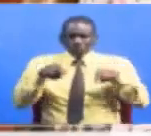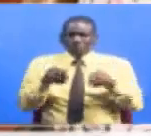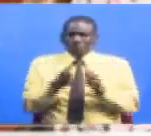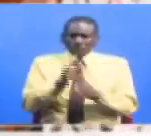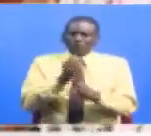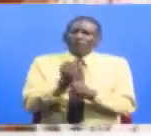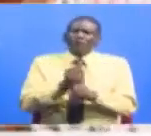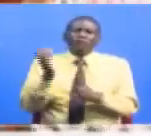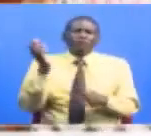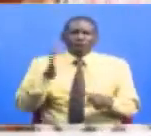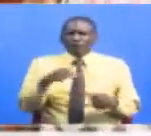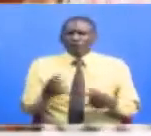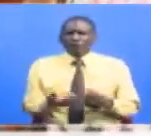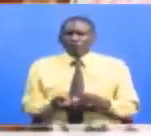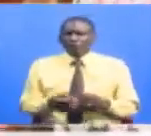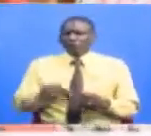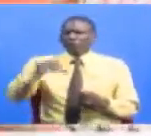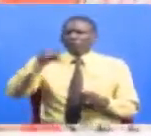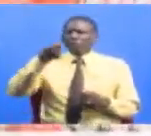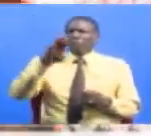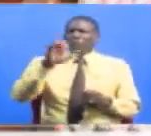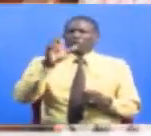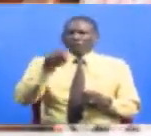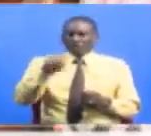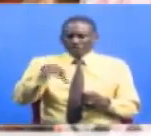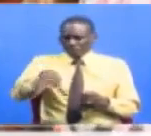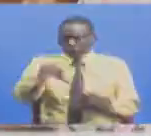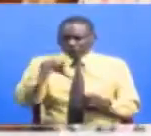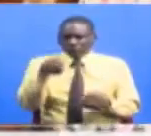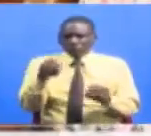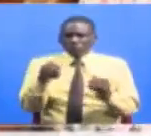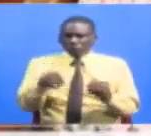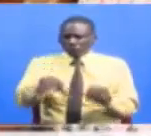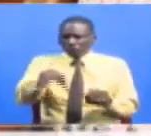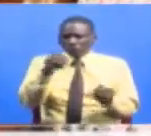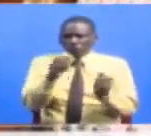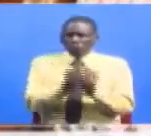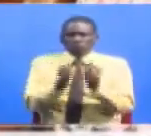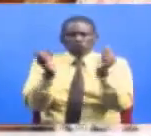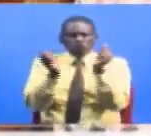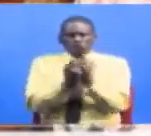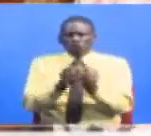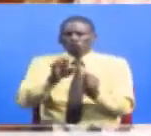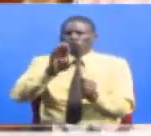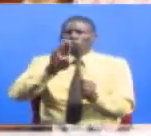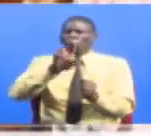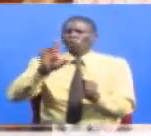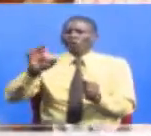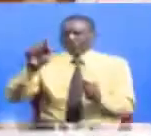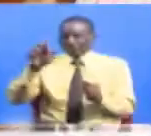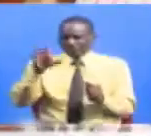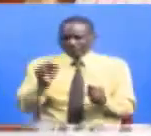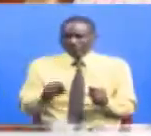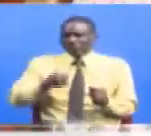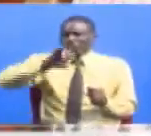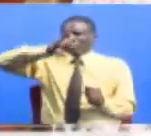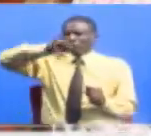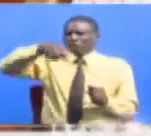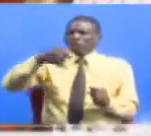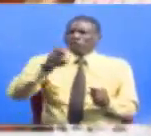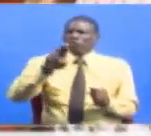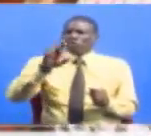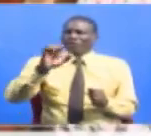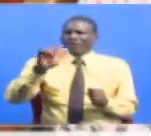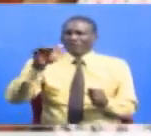wamefanyiwa. Brian ndiye amepatikana na 12 bullets. Julius akapatikana na